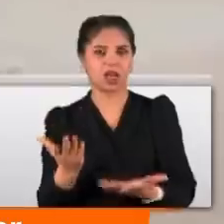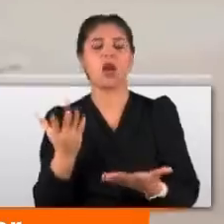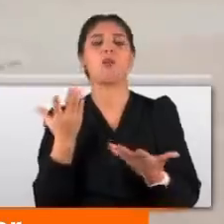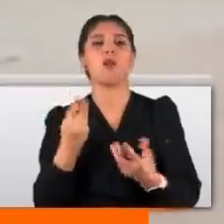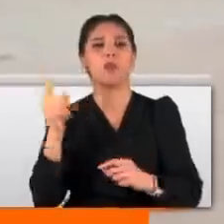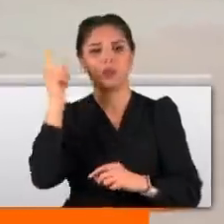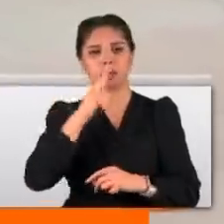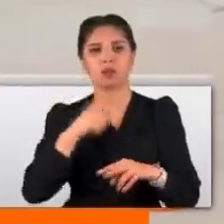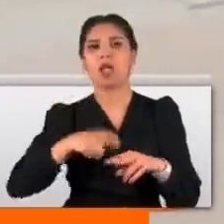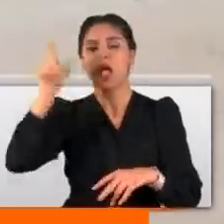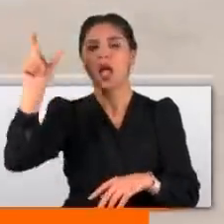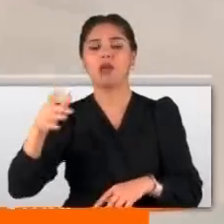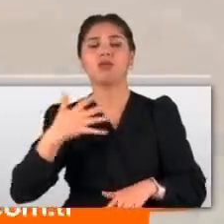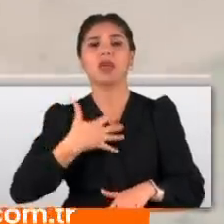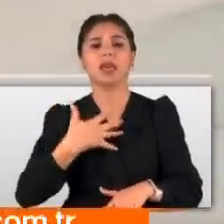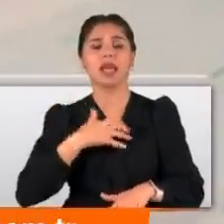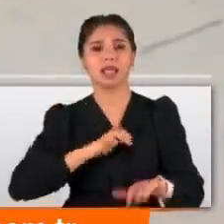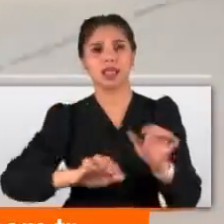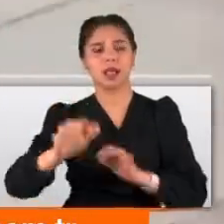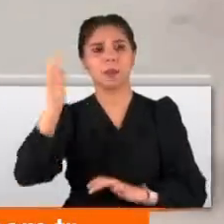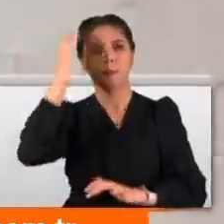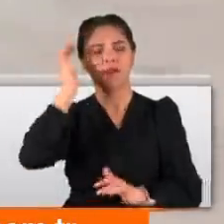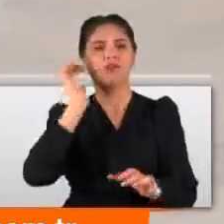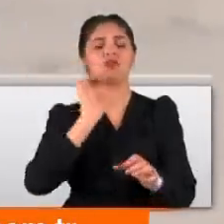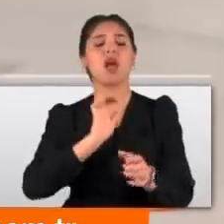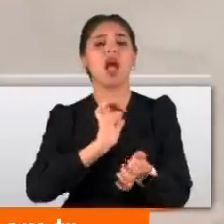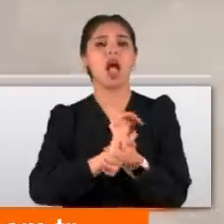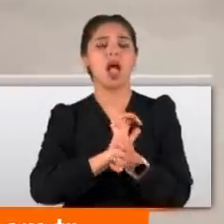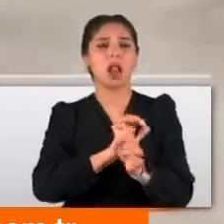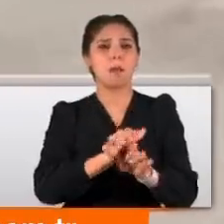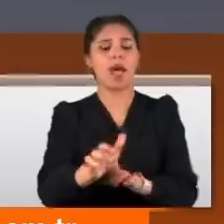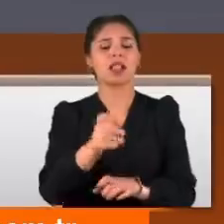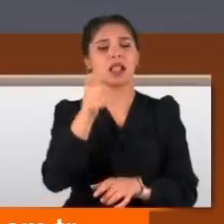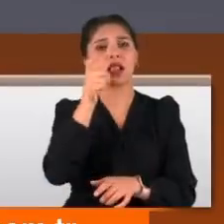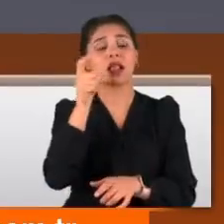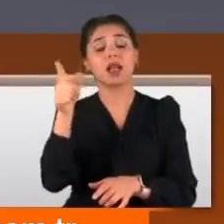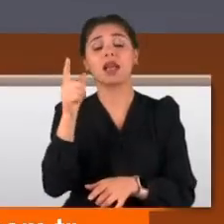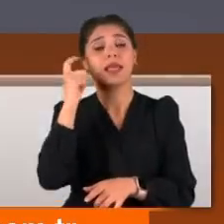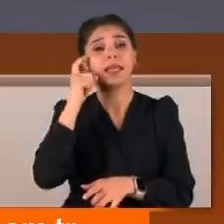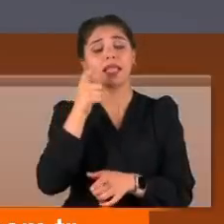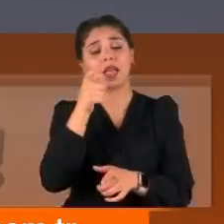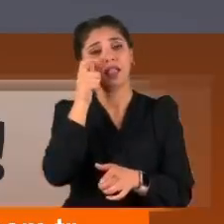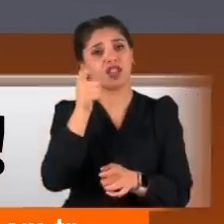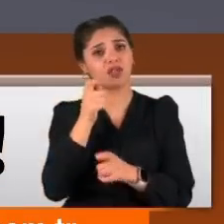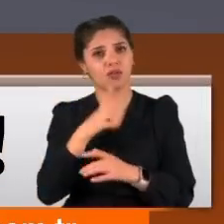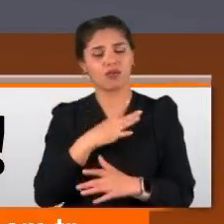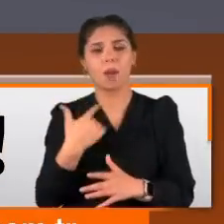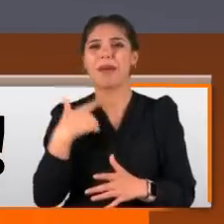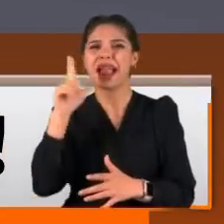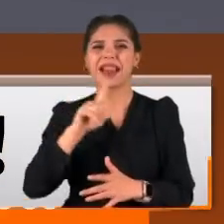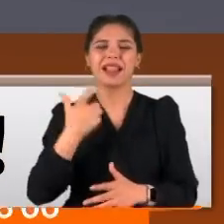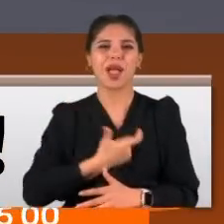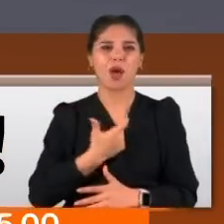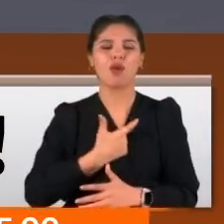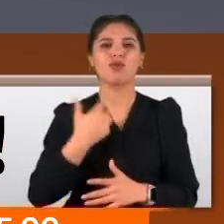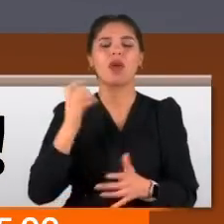var. Özkiraz'ın savunmasında en başı aile baskısı iddiası çekiyordu. Ben lisede öğrenciyken ailem tıp fakültesinde